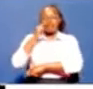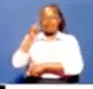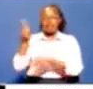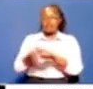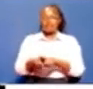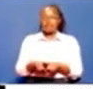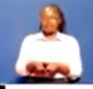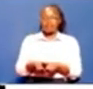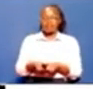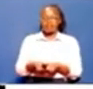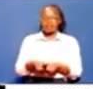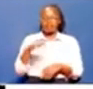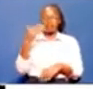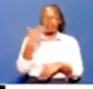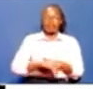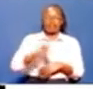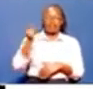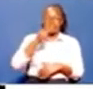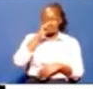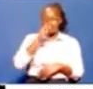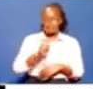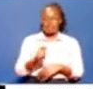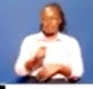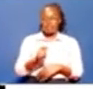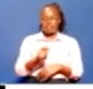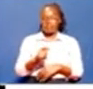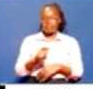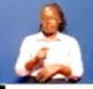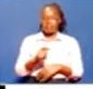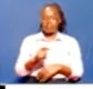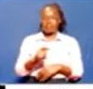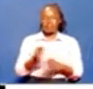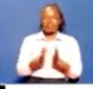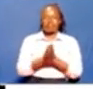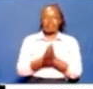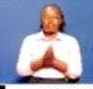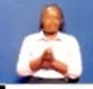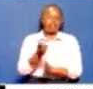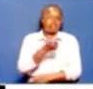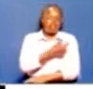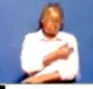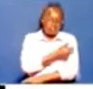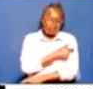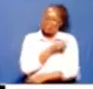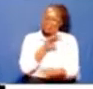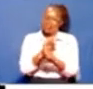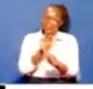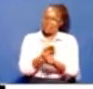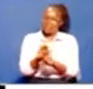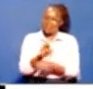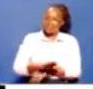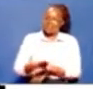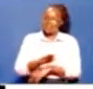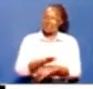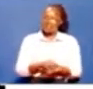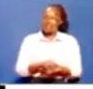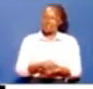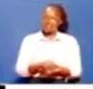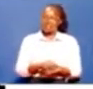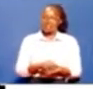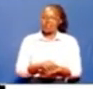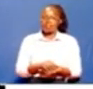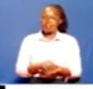la mpaka kati ya Kenya na Tanzania limetajwa kuwa mapito ya ulaguzi wa dawa za kulevya katika kanda hii. Mihadarati inatoka